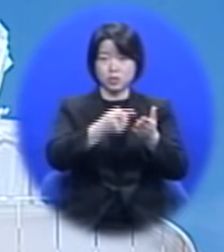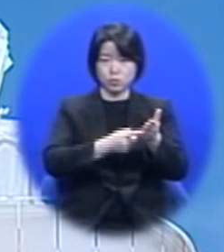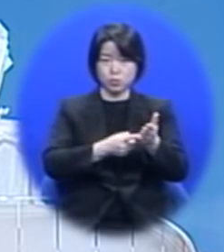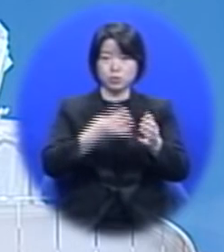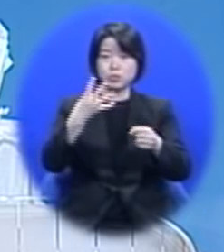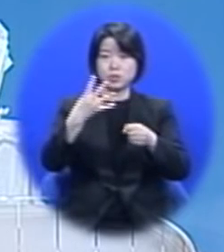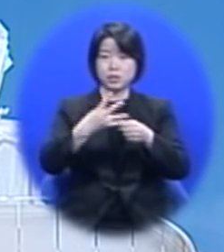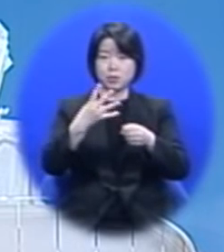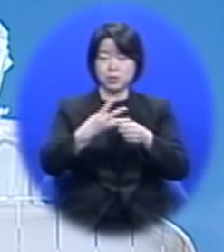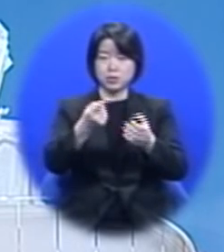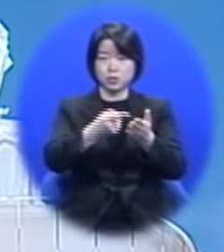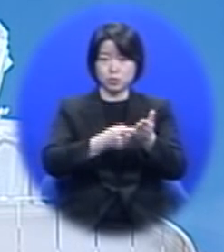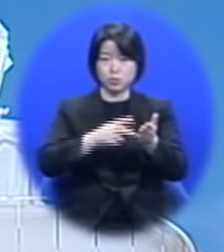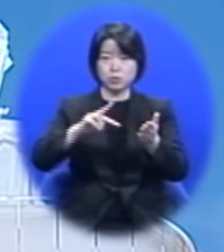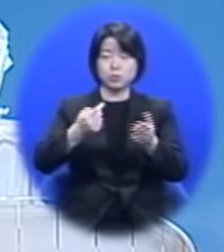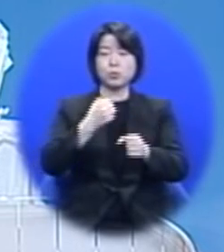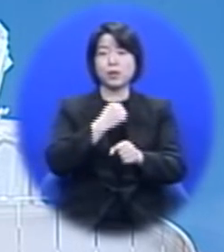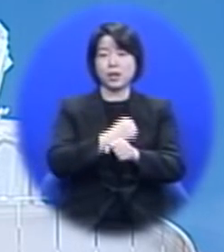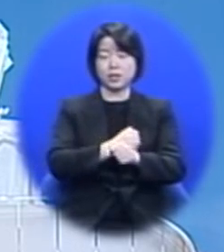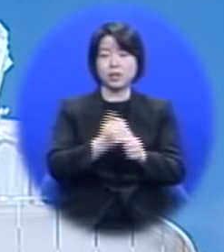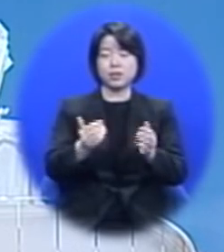번째 수술도 하게 하셨습니다.